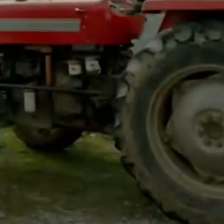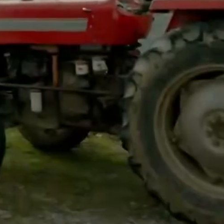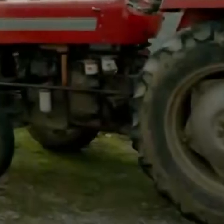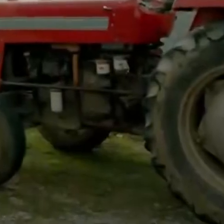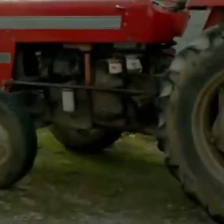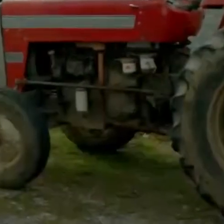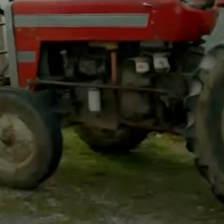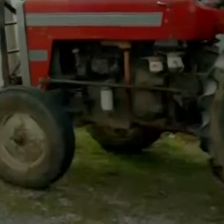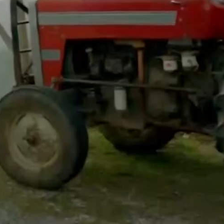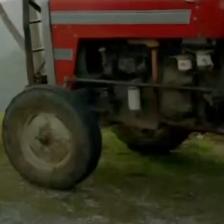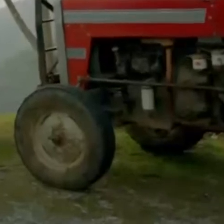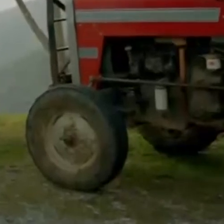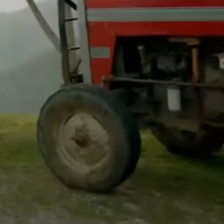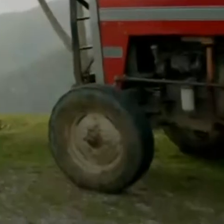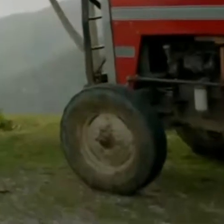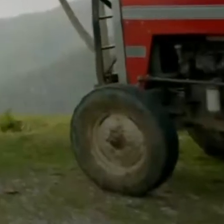indi.